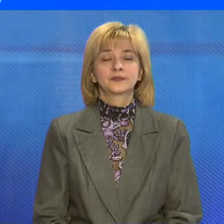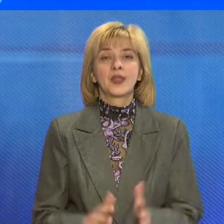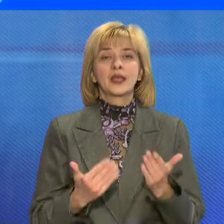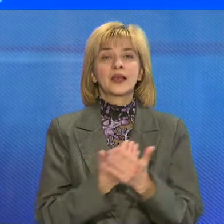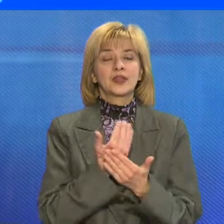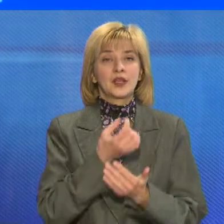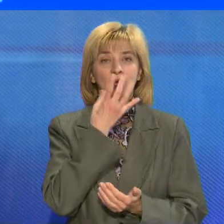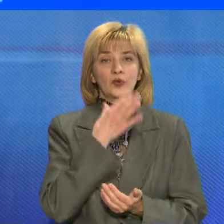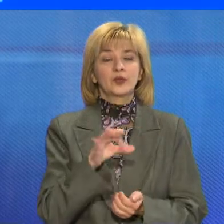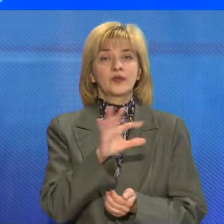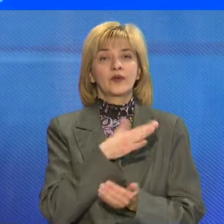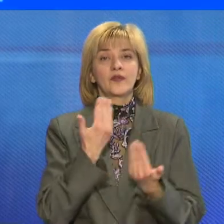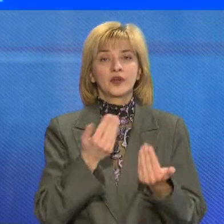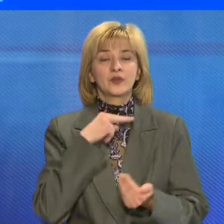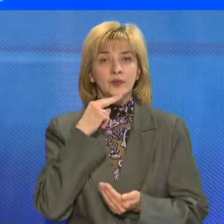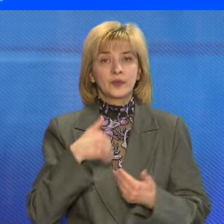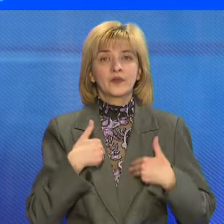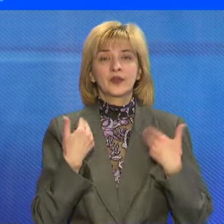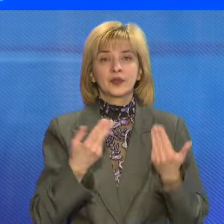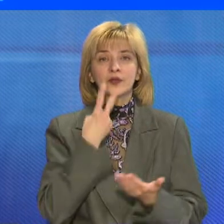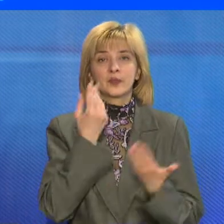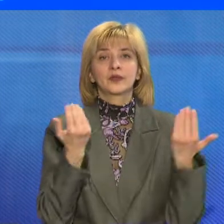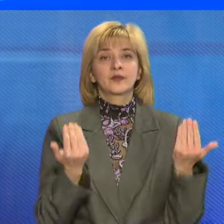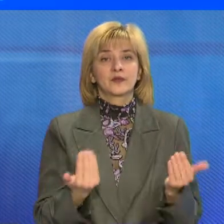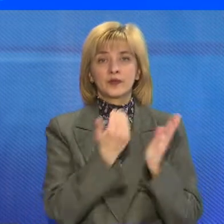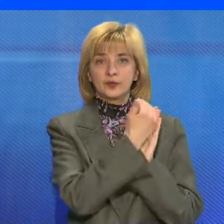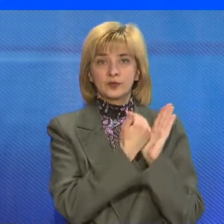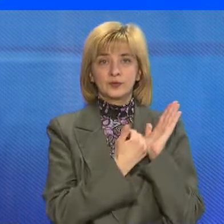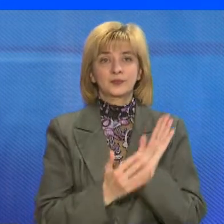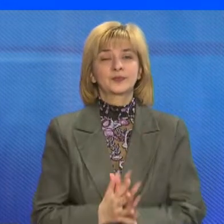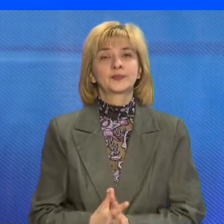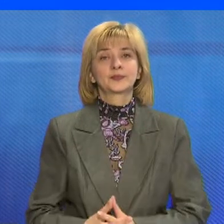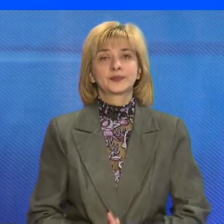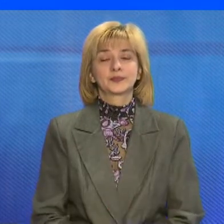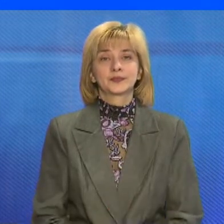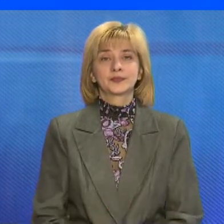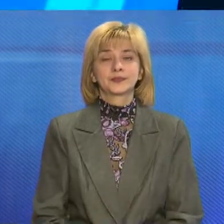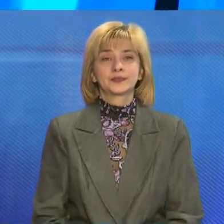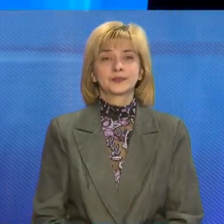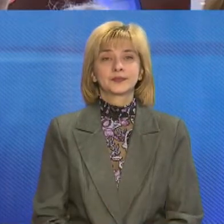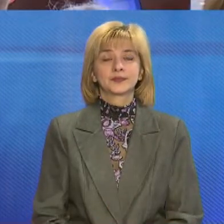На Вінегродинського регіону вашій увазі. Вітаю вас і глядіть у гэтым выпуску.